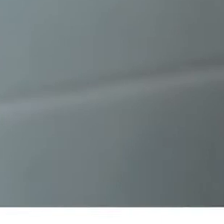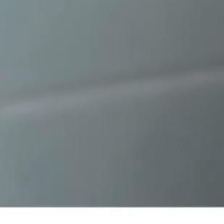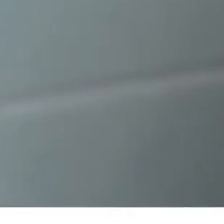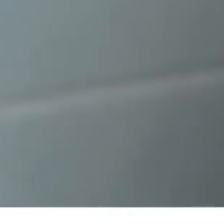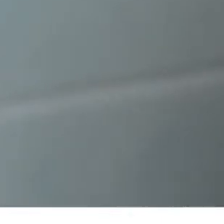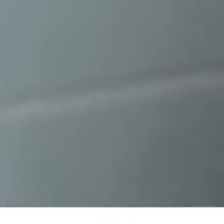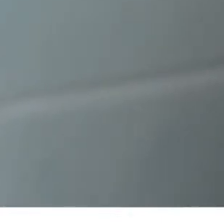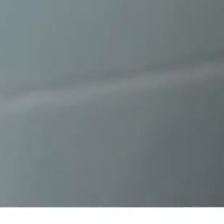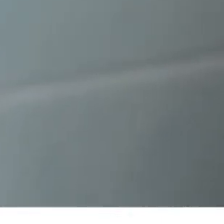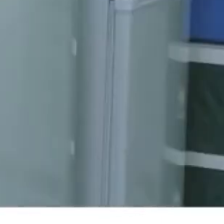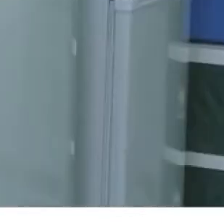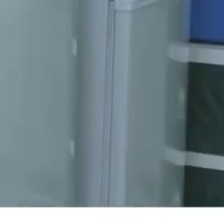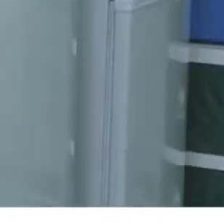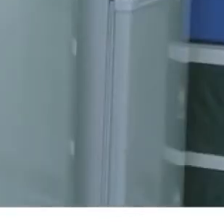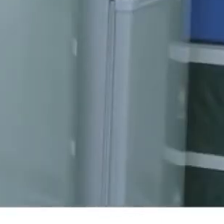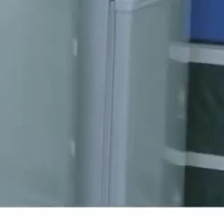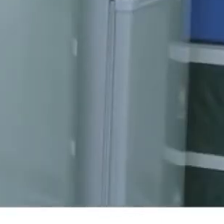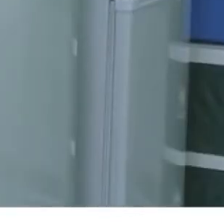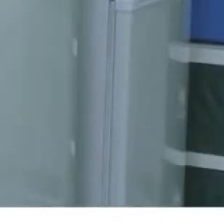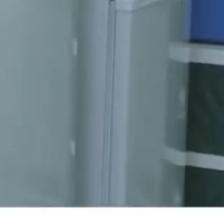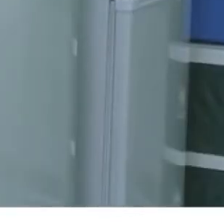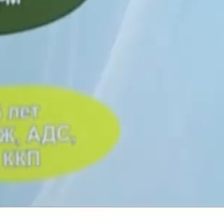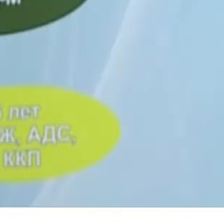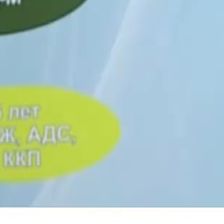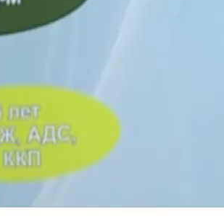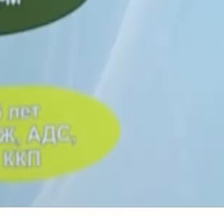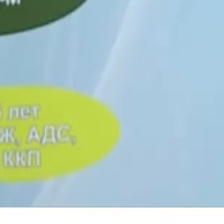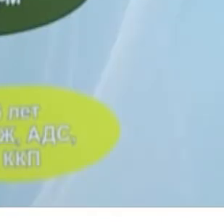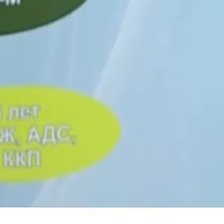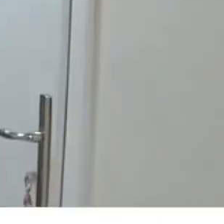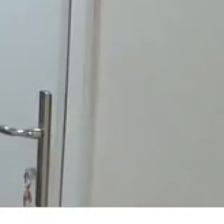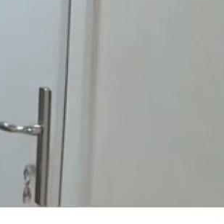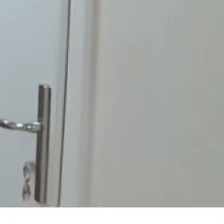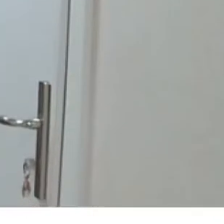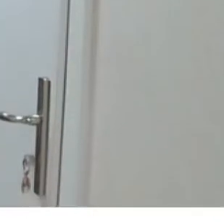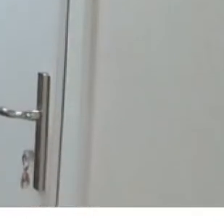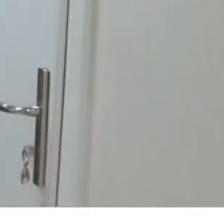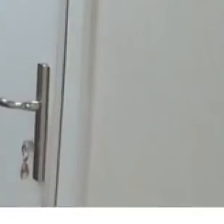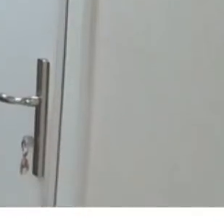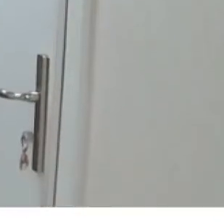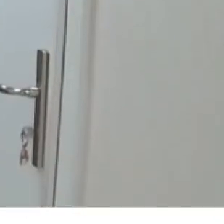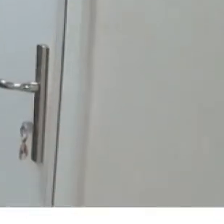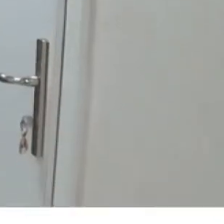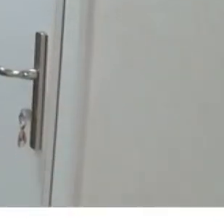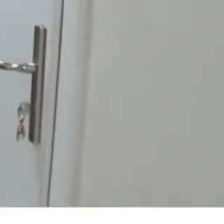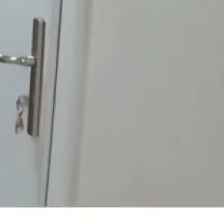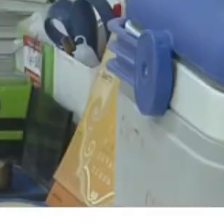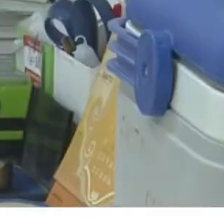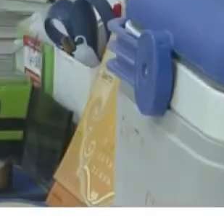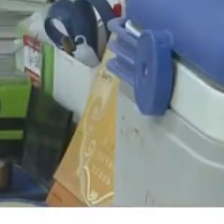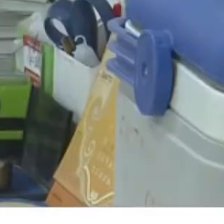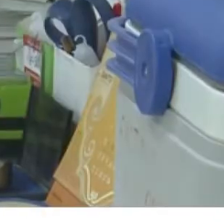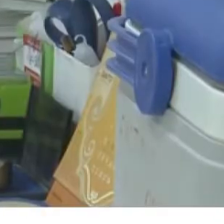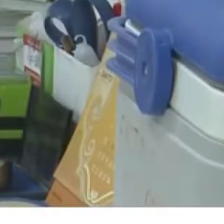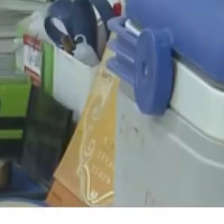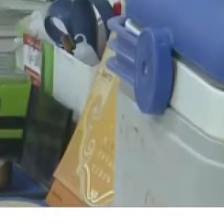әрі нәтижелі тәсілі. Мәселен, биыл өткен жылдың осы кезеңімен салыстырғанда 57 ауру түрі бойынша науқастар азайған. Менингитпен